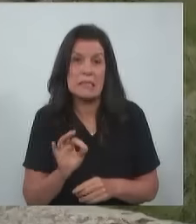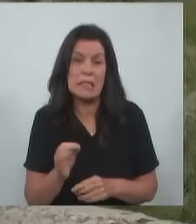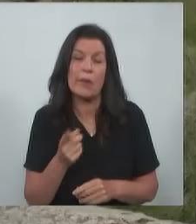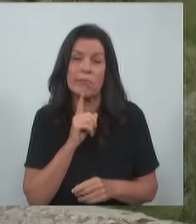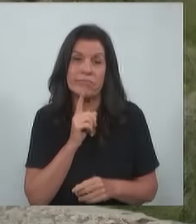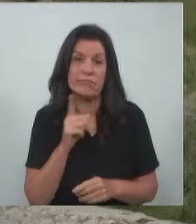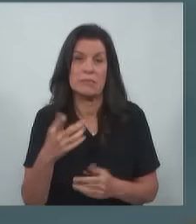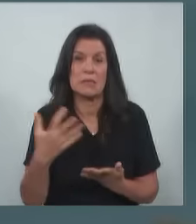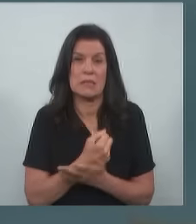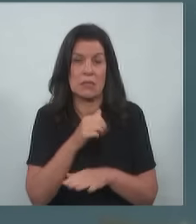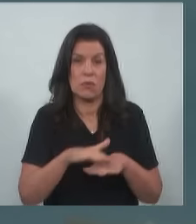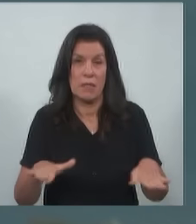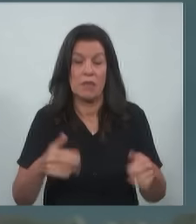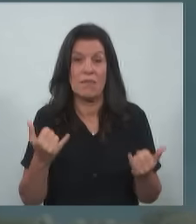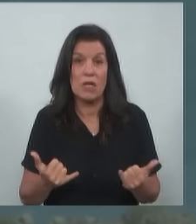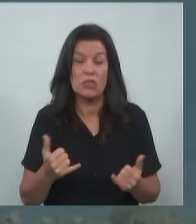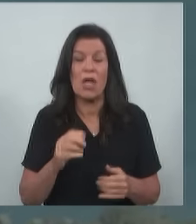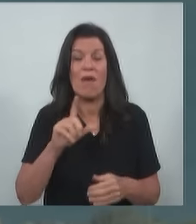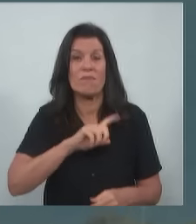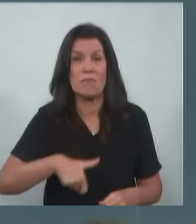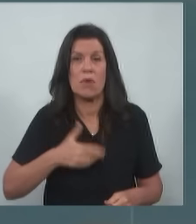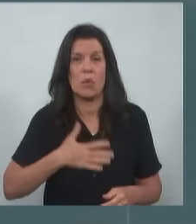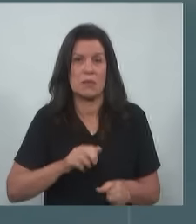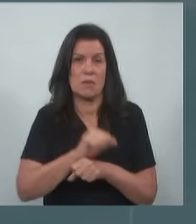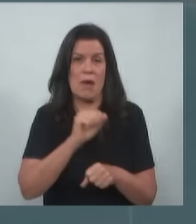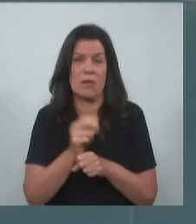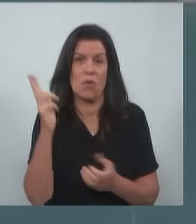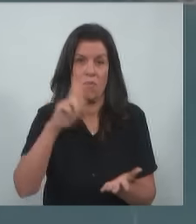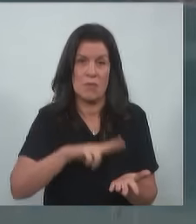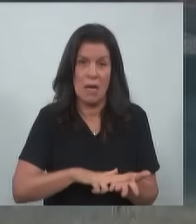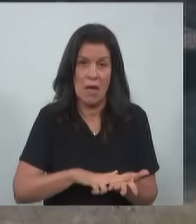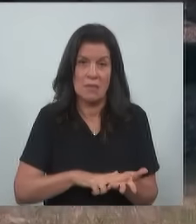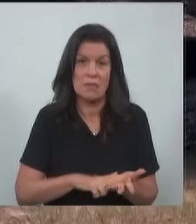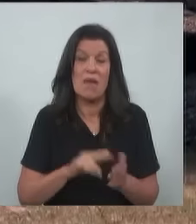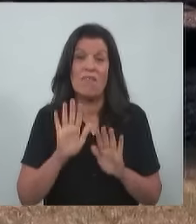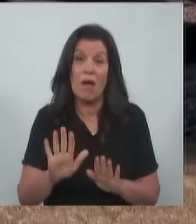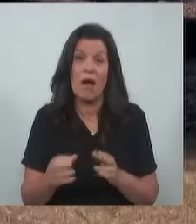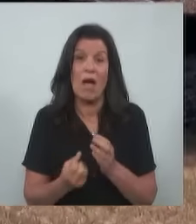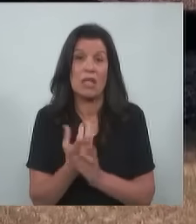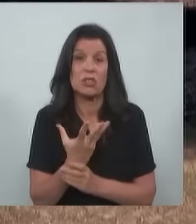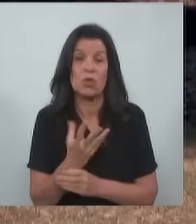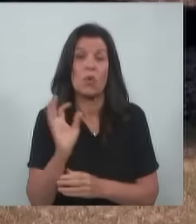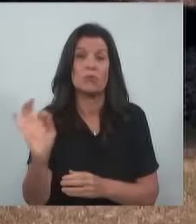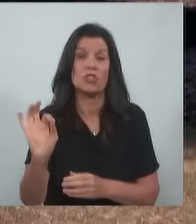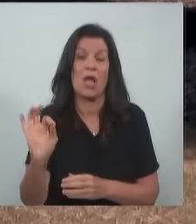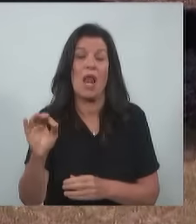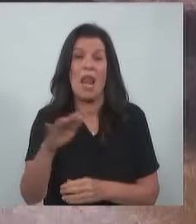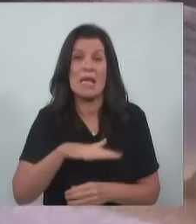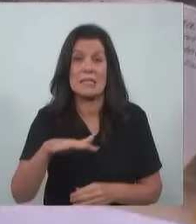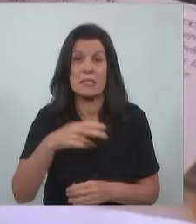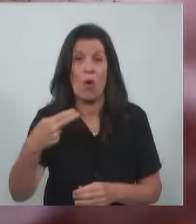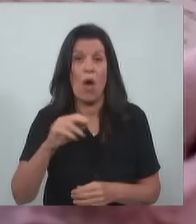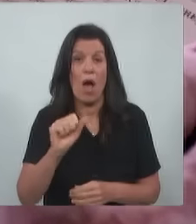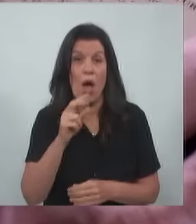מאיימים לעתור לבגץ, וכך השיקום של האון עלול לחכות עוד שנים ארוכות. ואולי